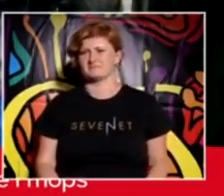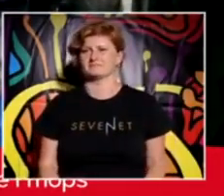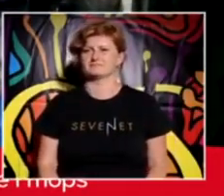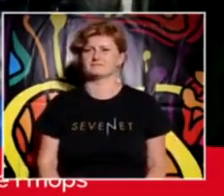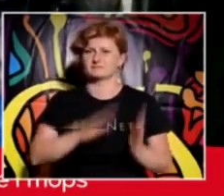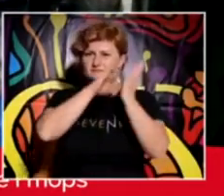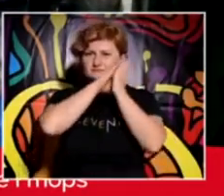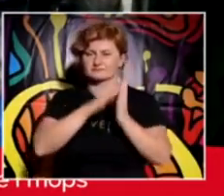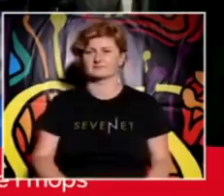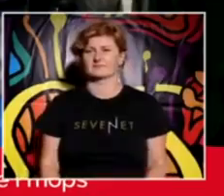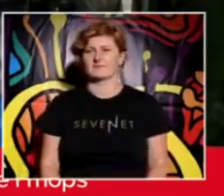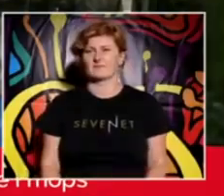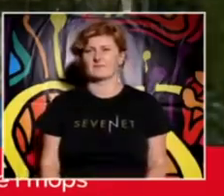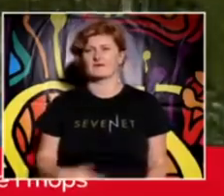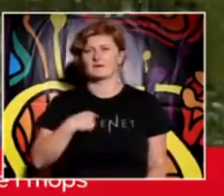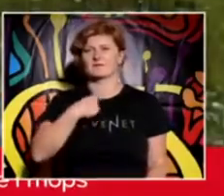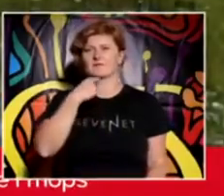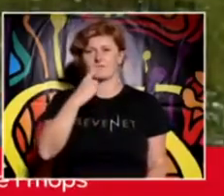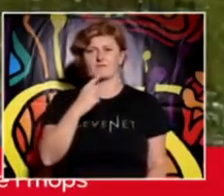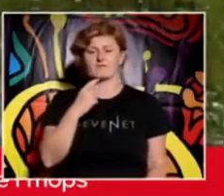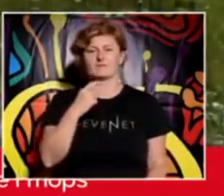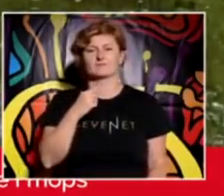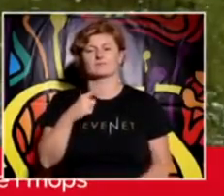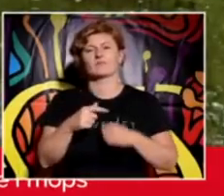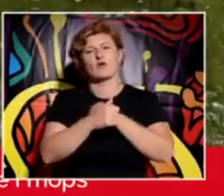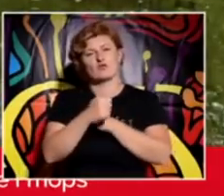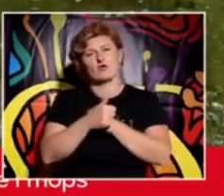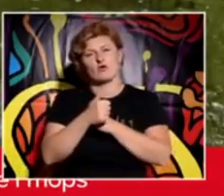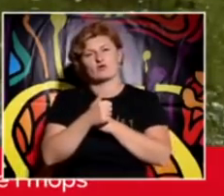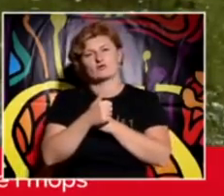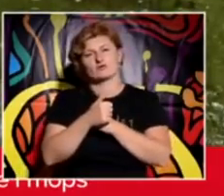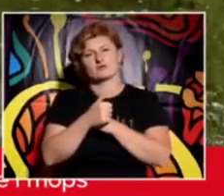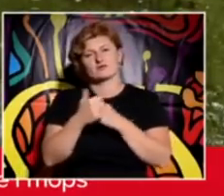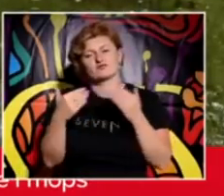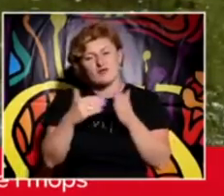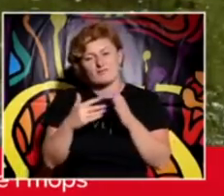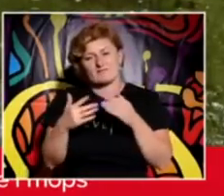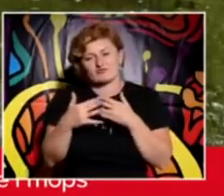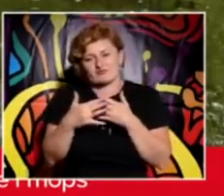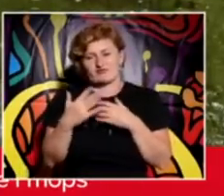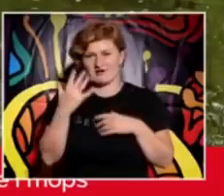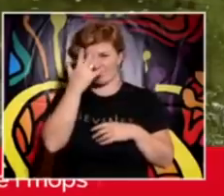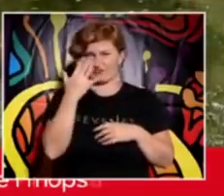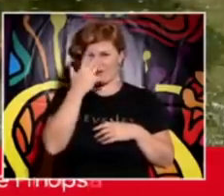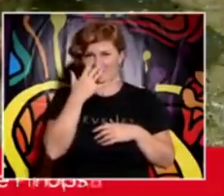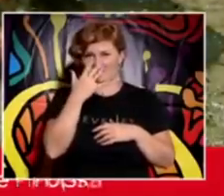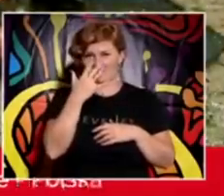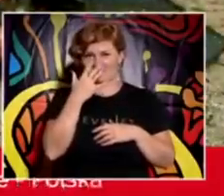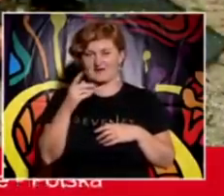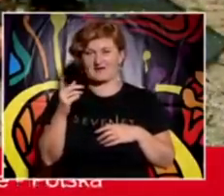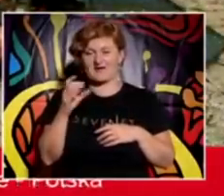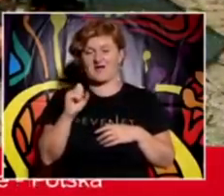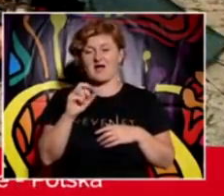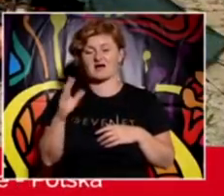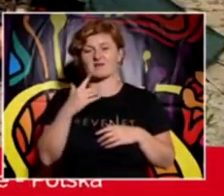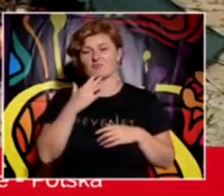Nocleg. To jeszcze może tylko jeszcze wspomnę, że wydaje mi się, że o to chodzi, żeby tak sobie troszkę przybliżać marzenia, bo tak jak Arek mówił, nam marzył się